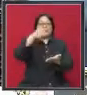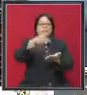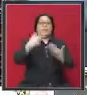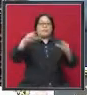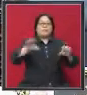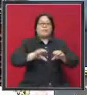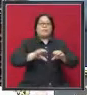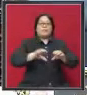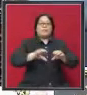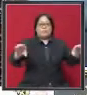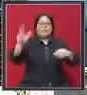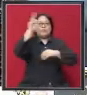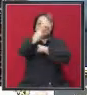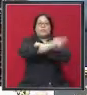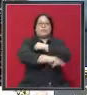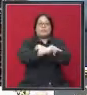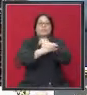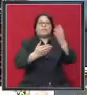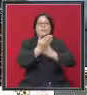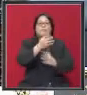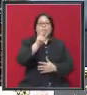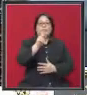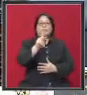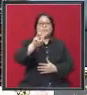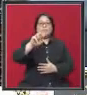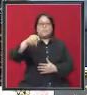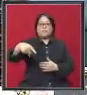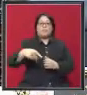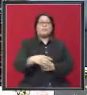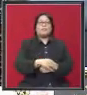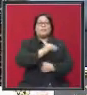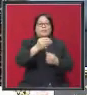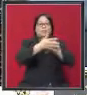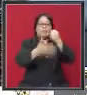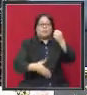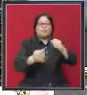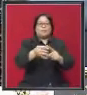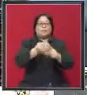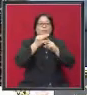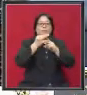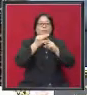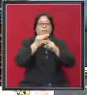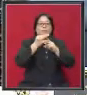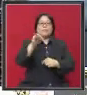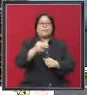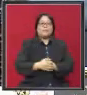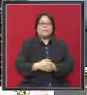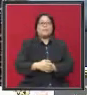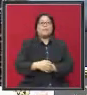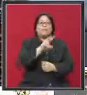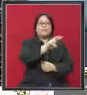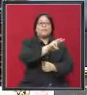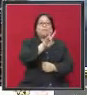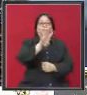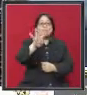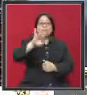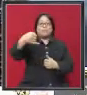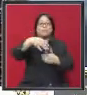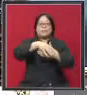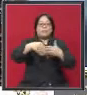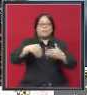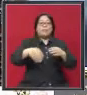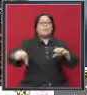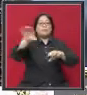ini telah disalurkan kepada kerajaan negeri melalui kumpulan wang COVID-19. Selain itu, sejumlah RM427 juta